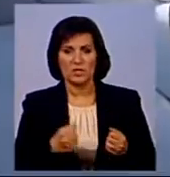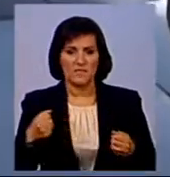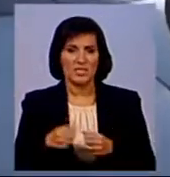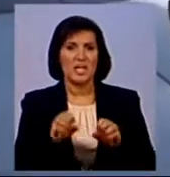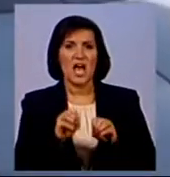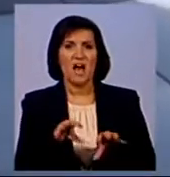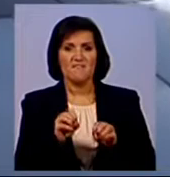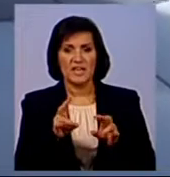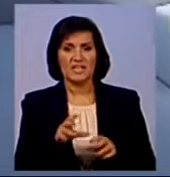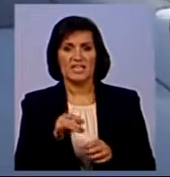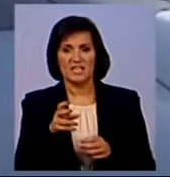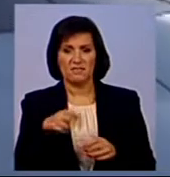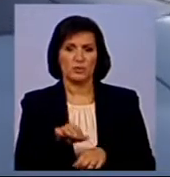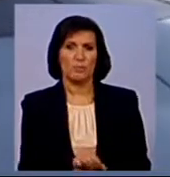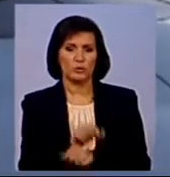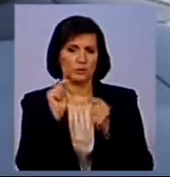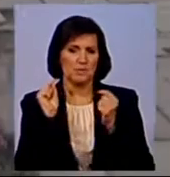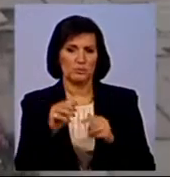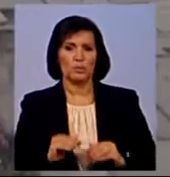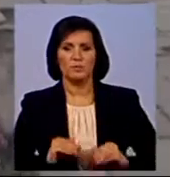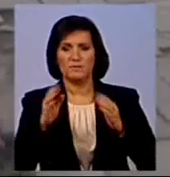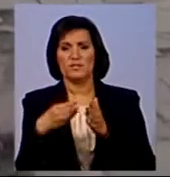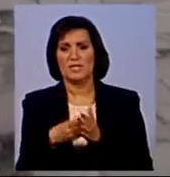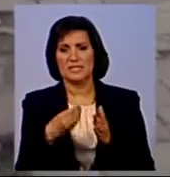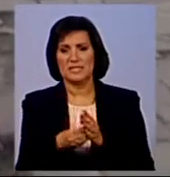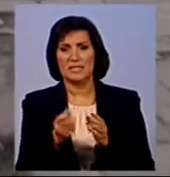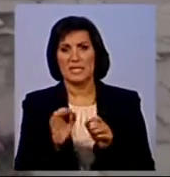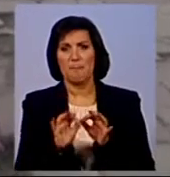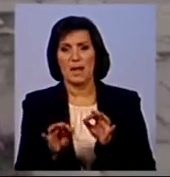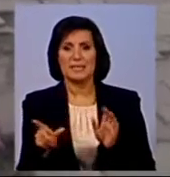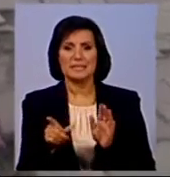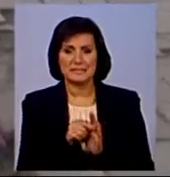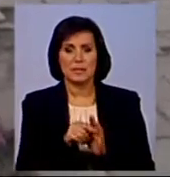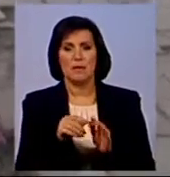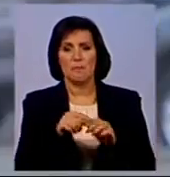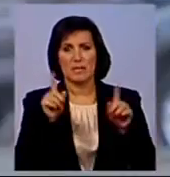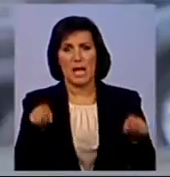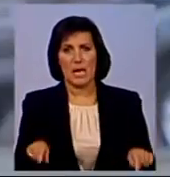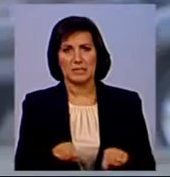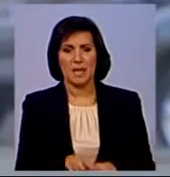аварійні сигнали і вийшли протестувати проти підвищення цін на пальне з плакатами.